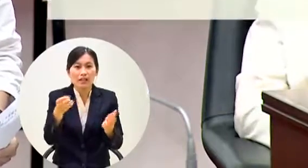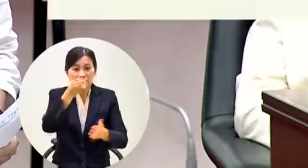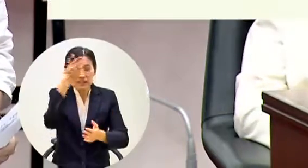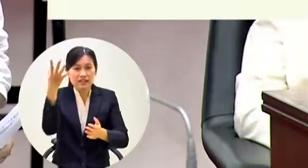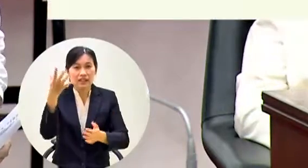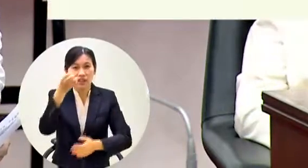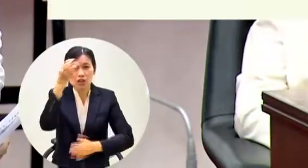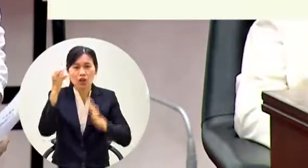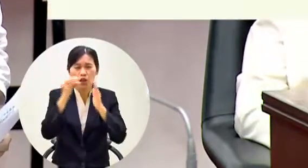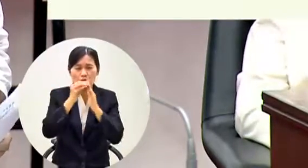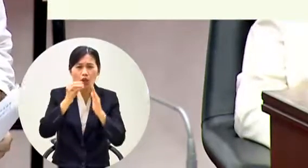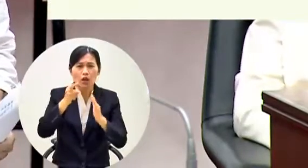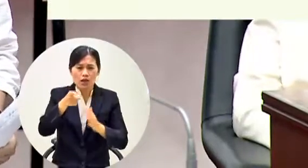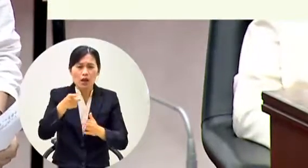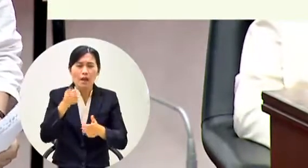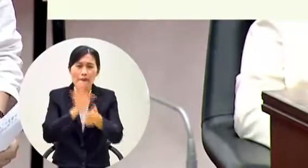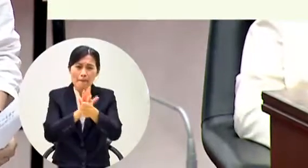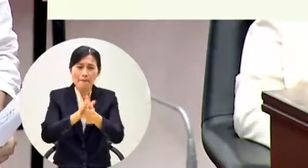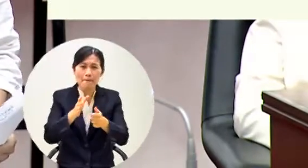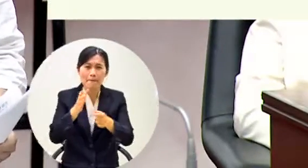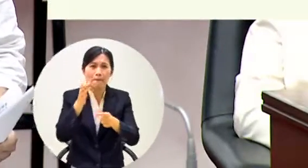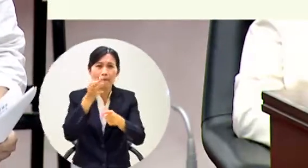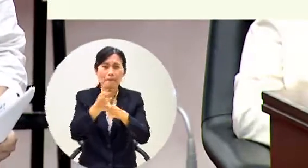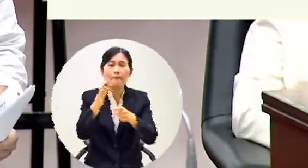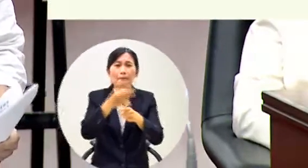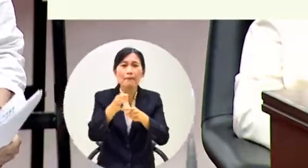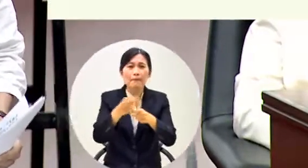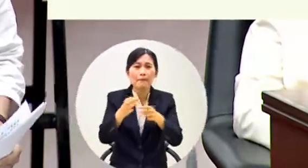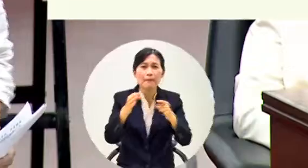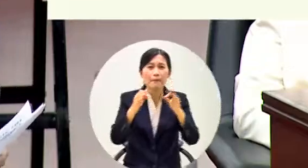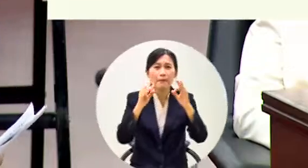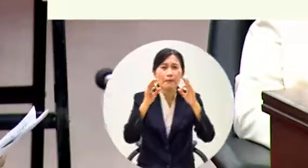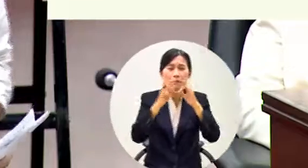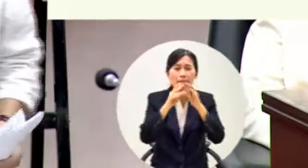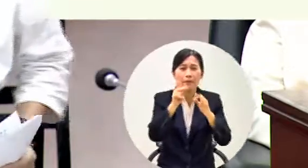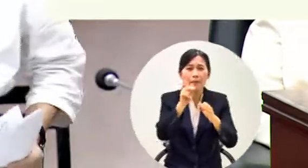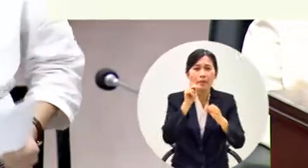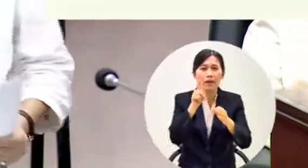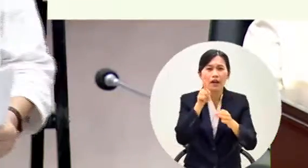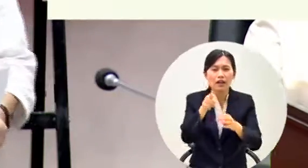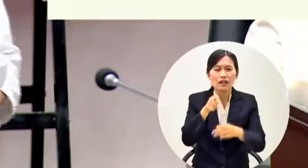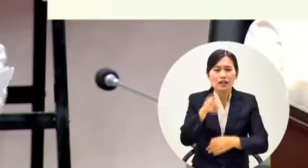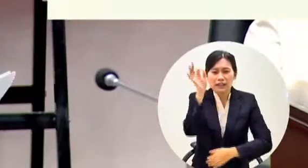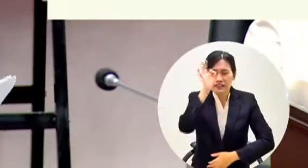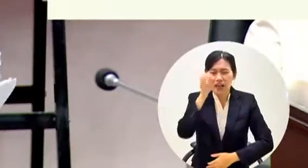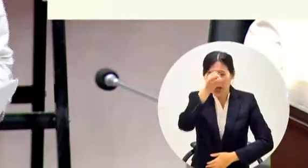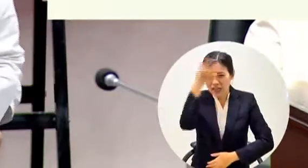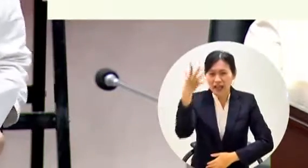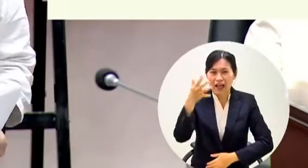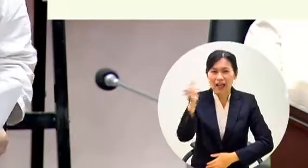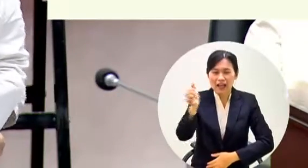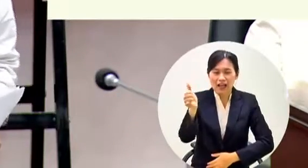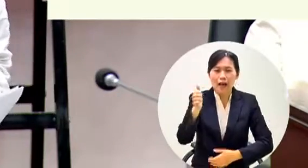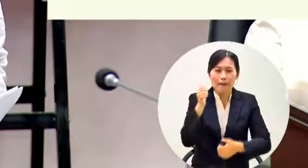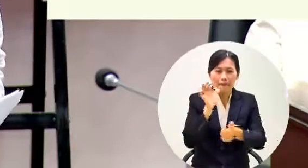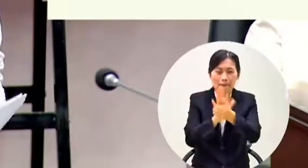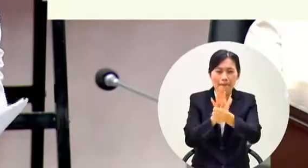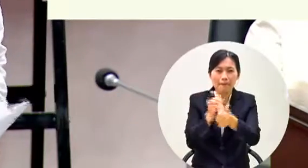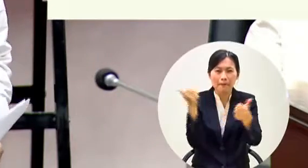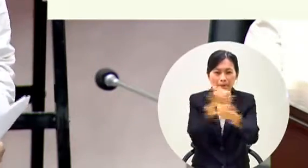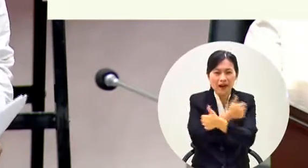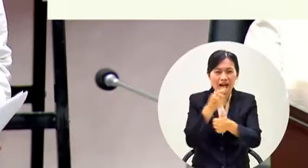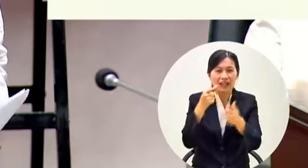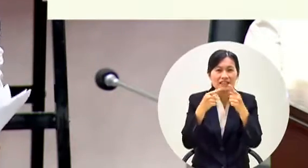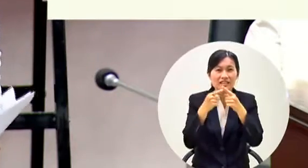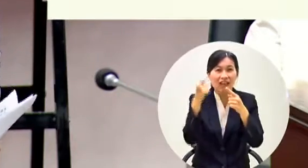雖然他費不符合但是他可以叫他比較少年來做人頭好不好好這個議題我要必須很嚴